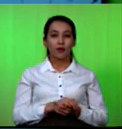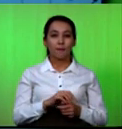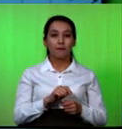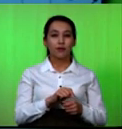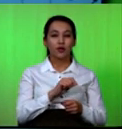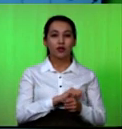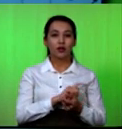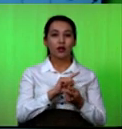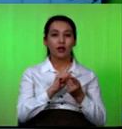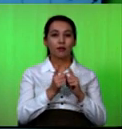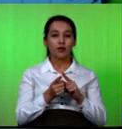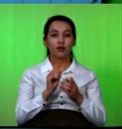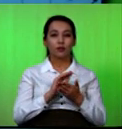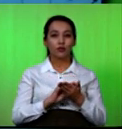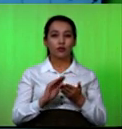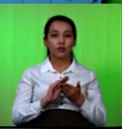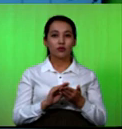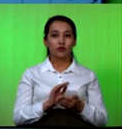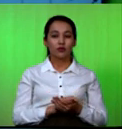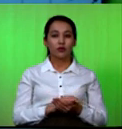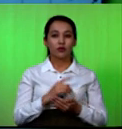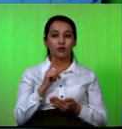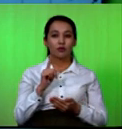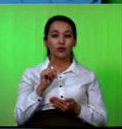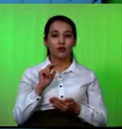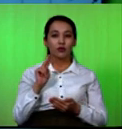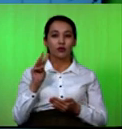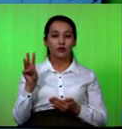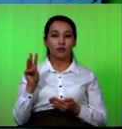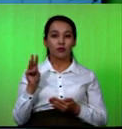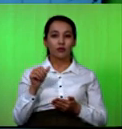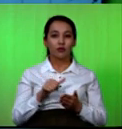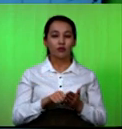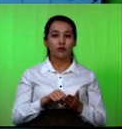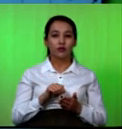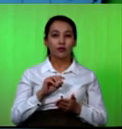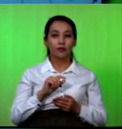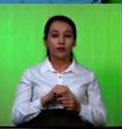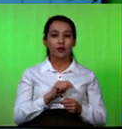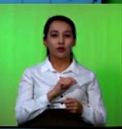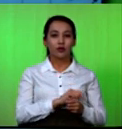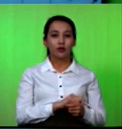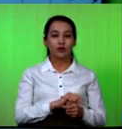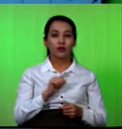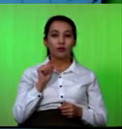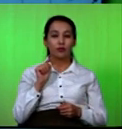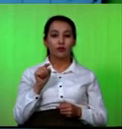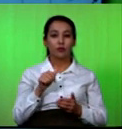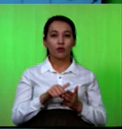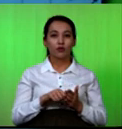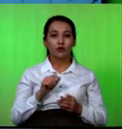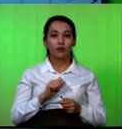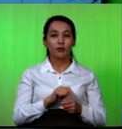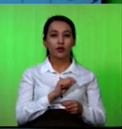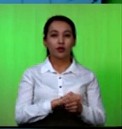Metrlarda ifodalang. 1 kilometr 600 metr 1600